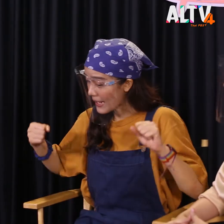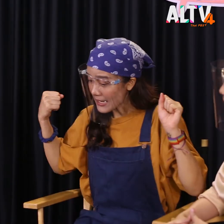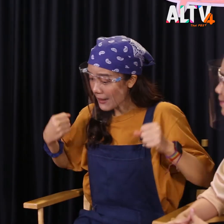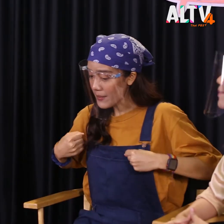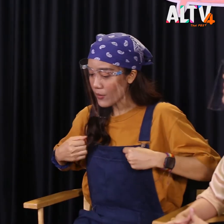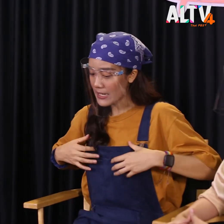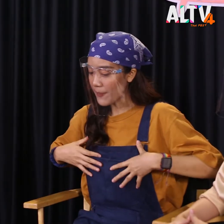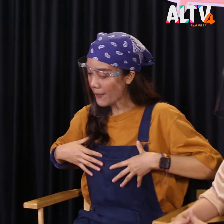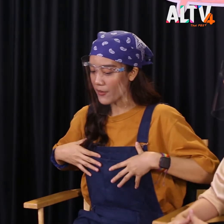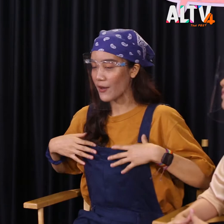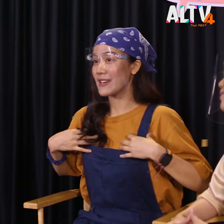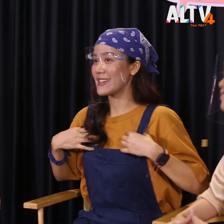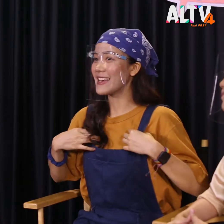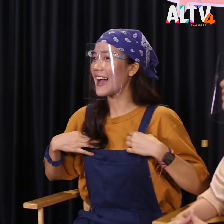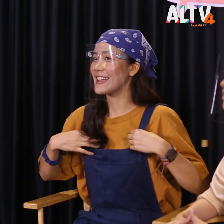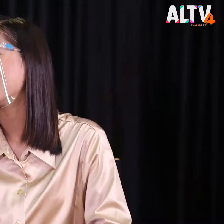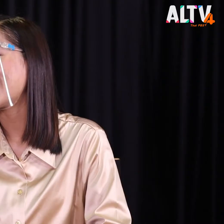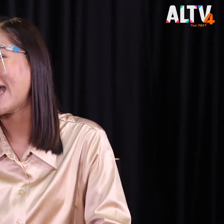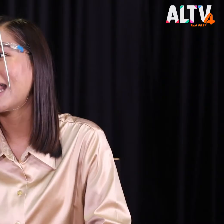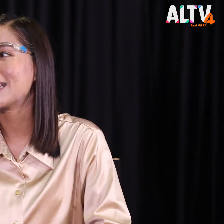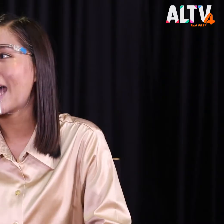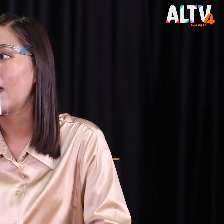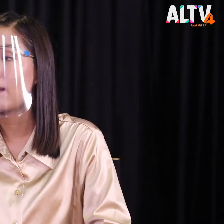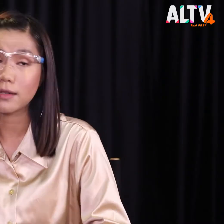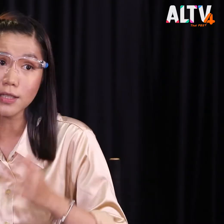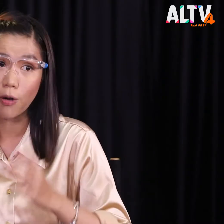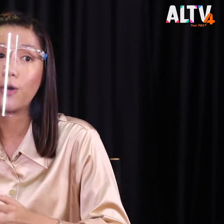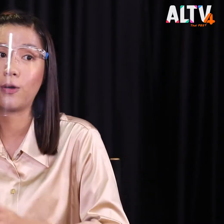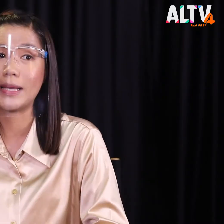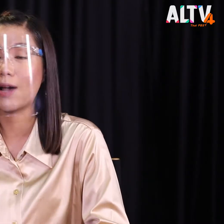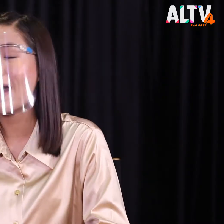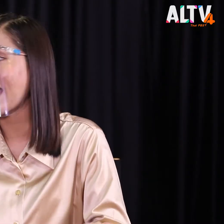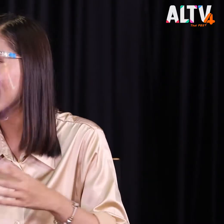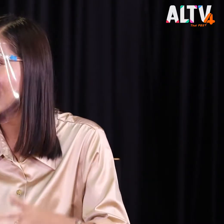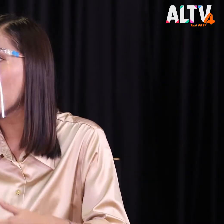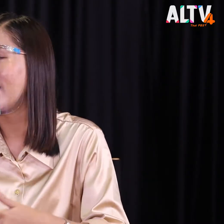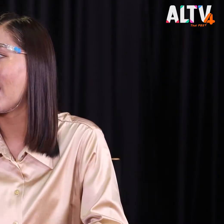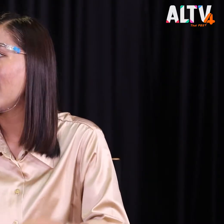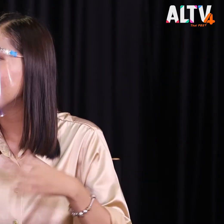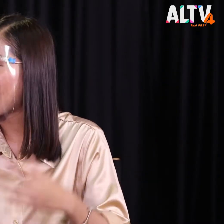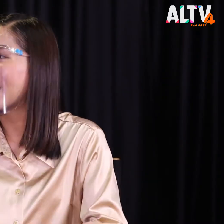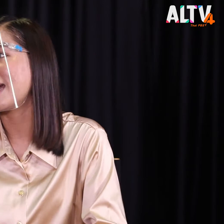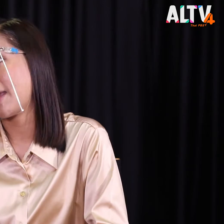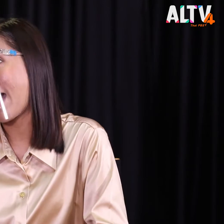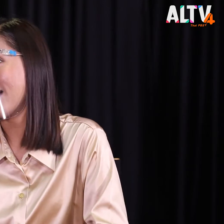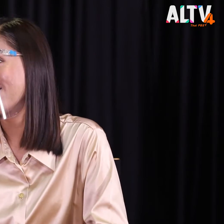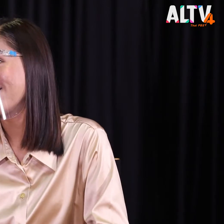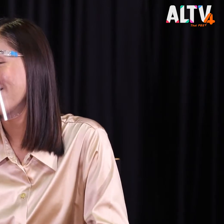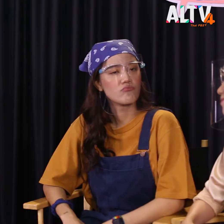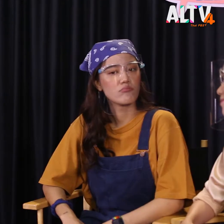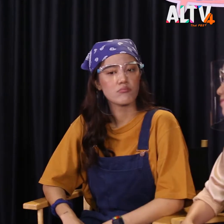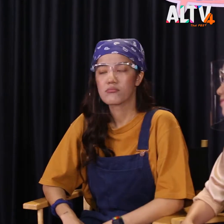ามารถทำให้บุคลิกภาพของเราดีขึ้นได้ ใช่แล้วจ้ะแล้วทั้งสองคนรู้ไหมจ้ะว่าการเคลื่อนไหวเนี่ยทำได้อย่างไรบ้